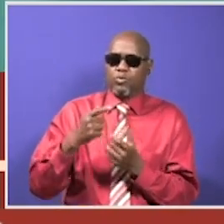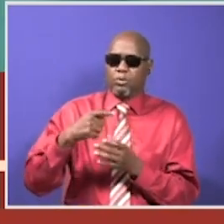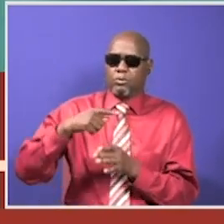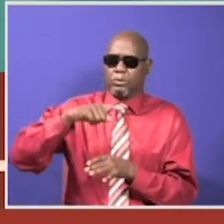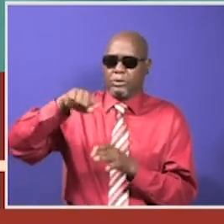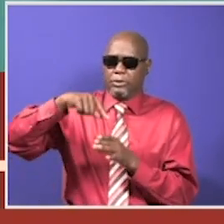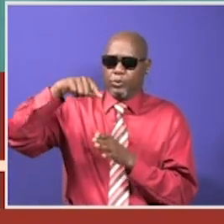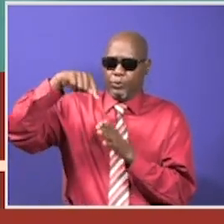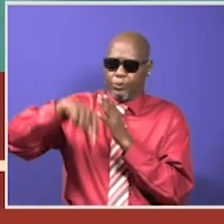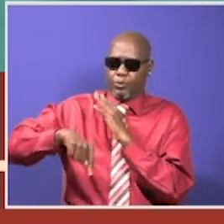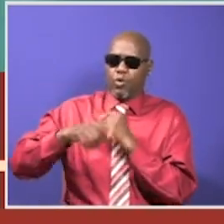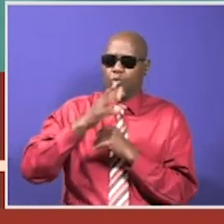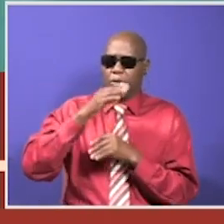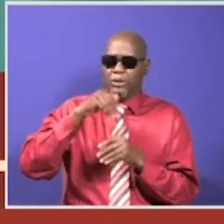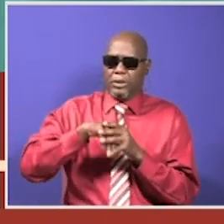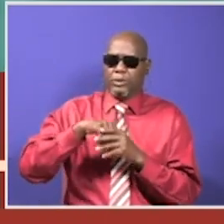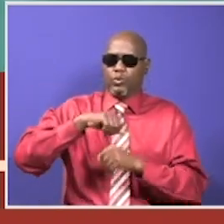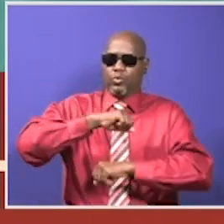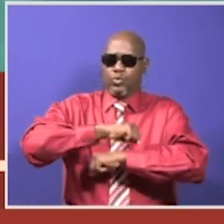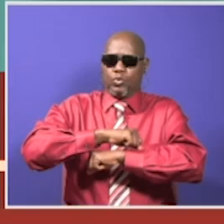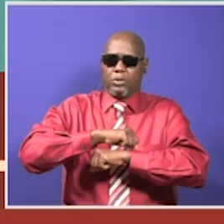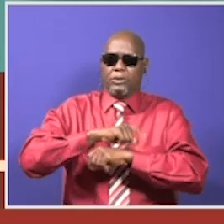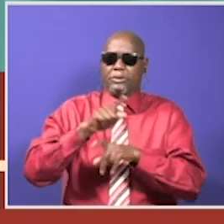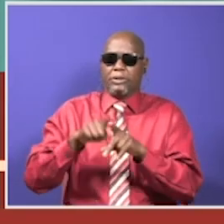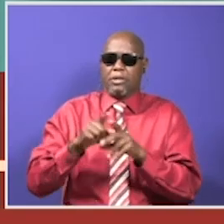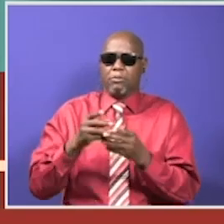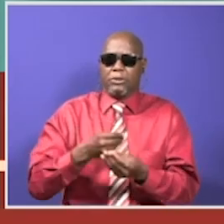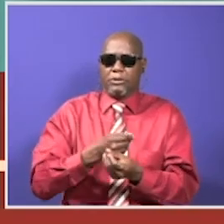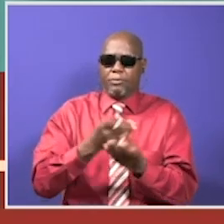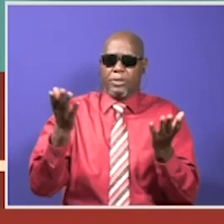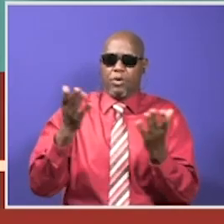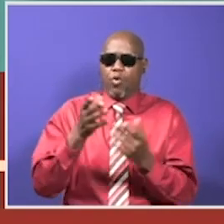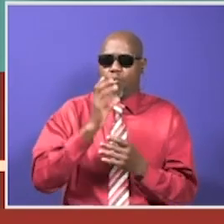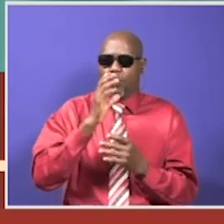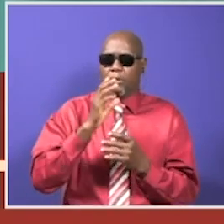water for us in the school or supplying water tanks for us.